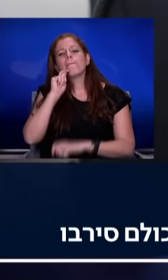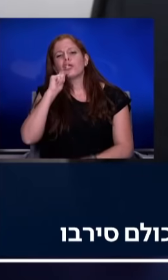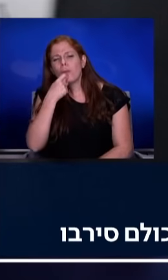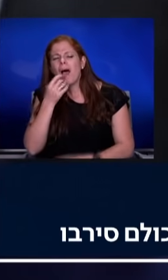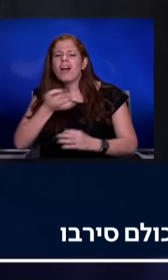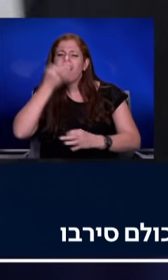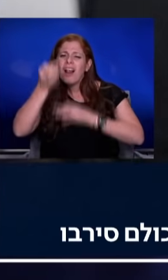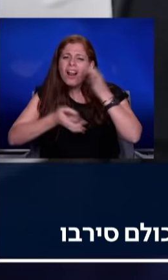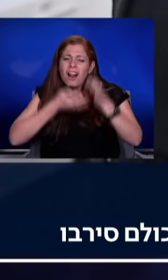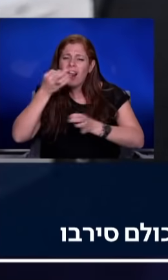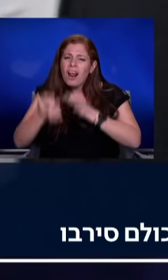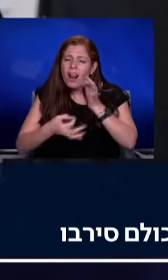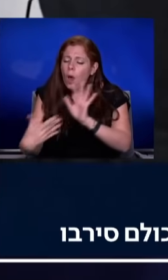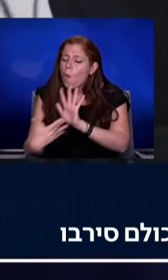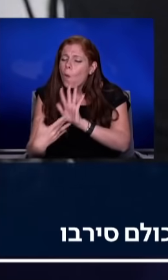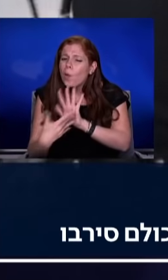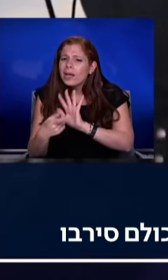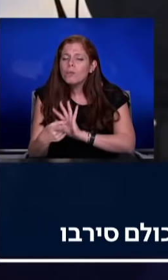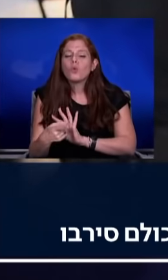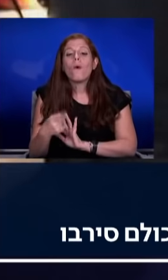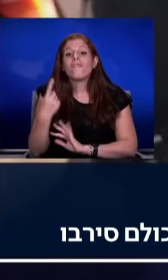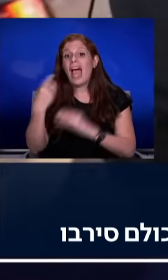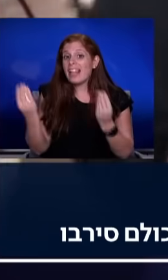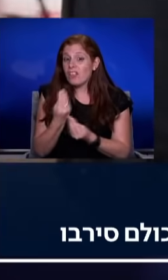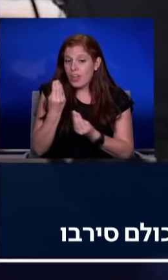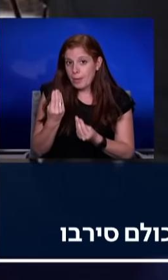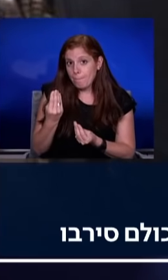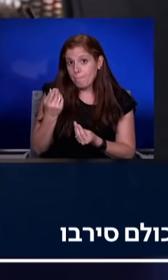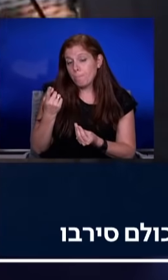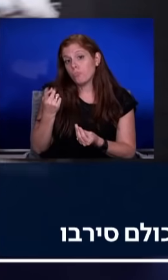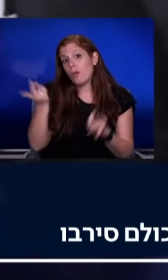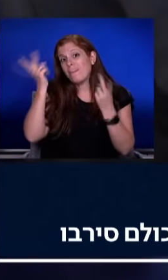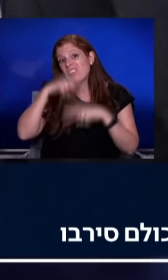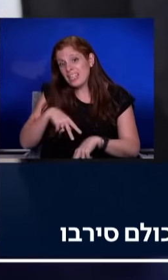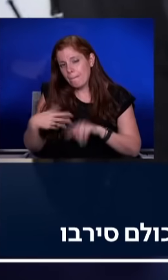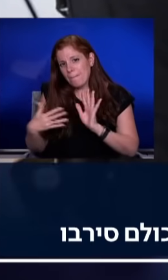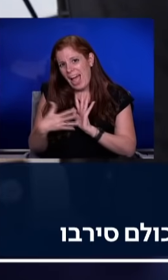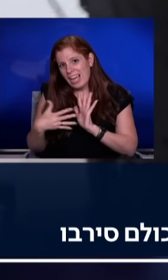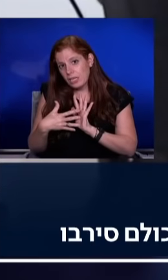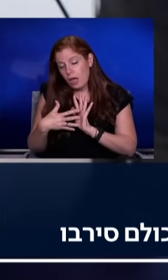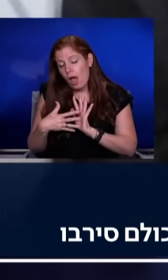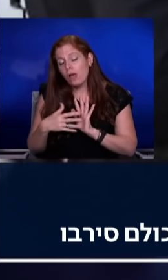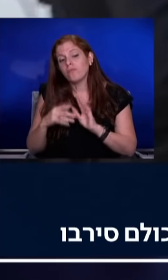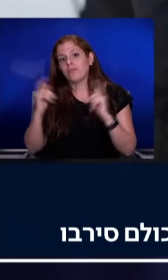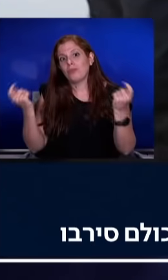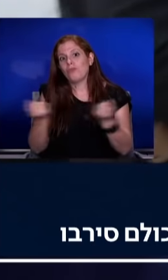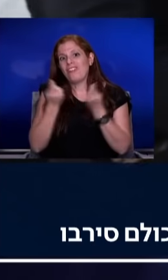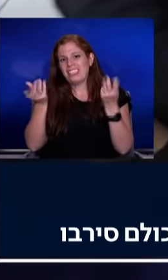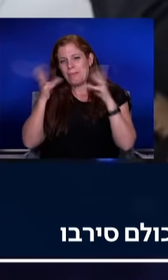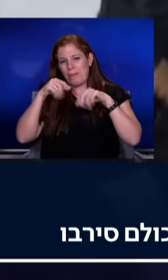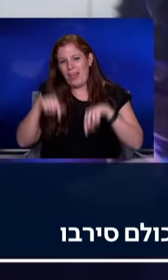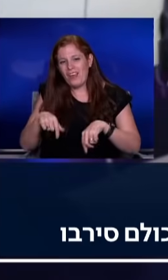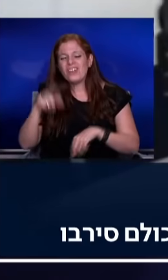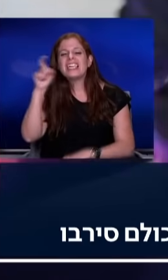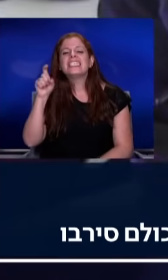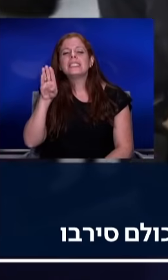שעות ארוכות. ואחד הדברים שעולים מהחקירה הזאת, כך אנחנו מפרסמים הערב, זביידי, כאשר